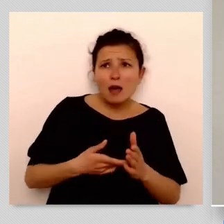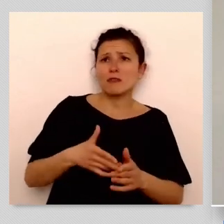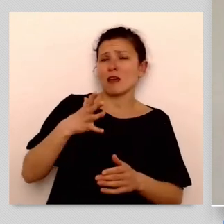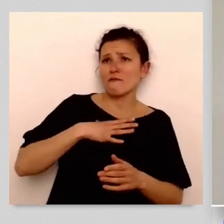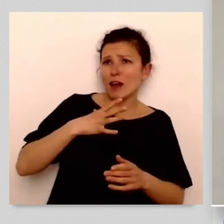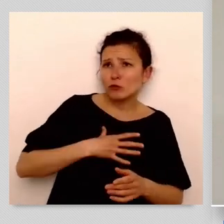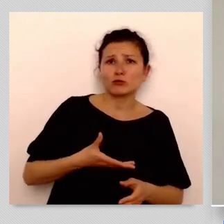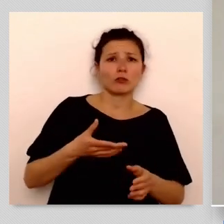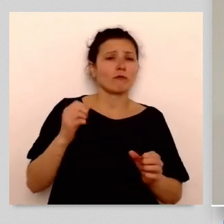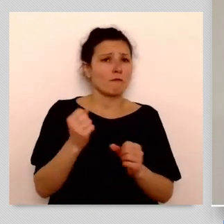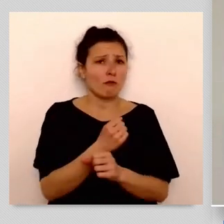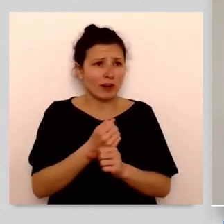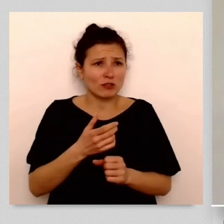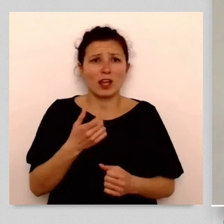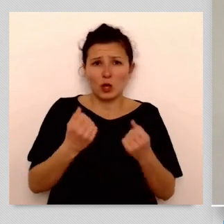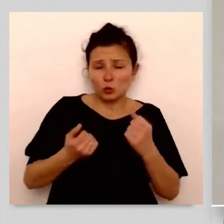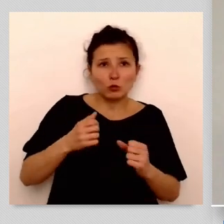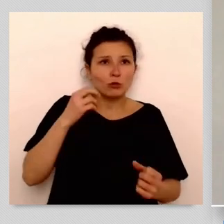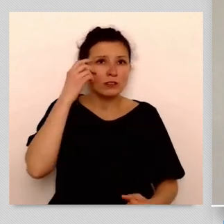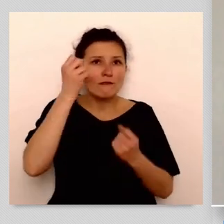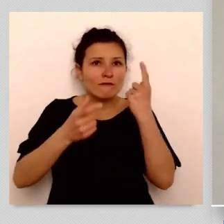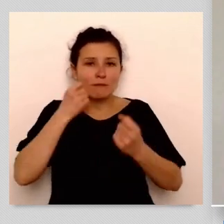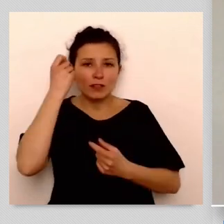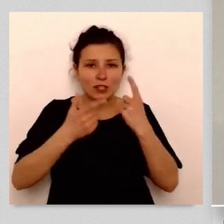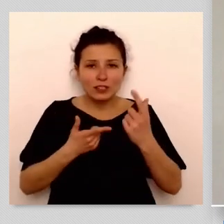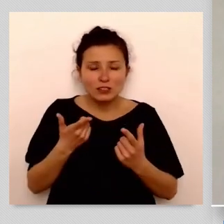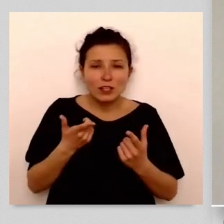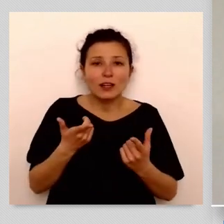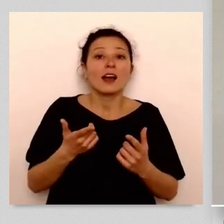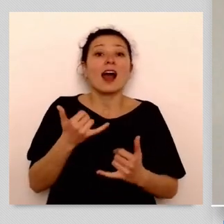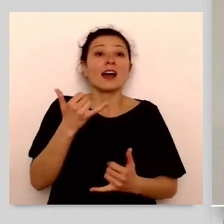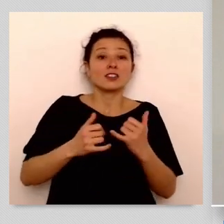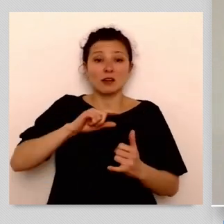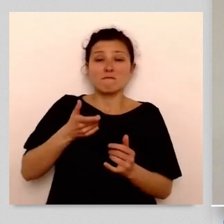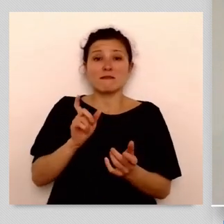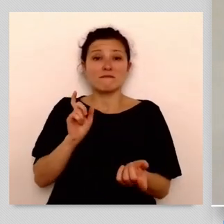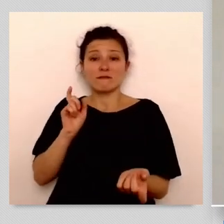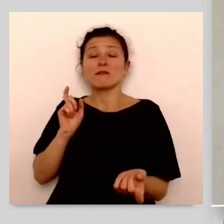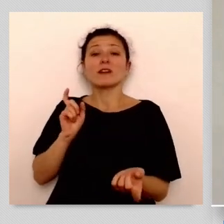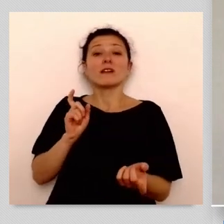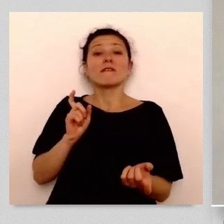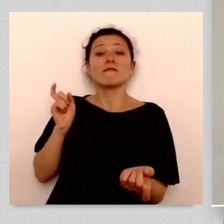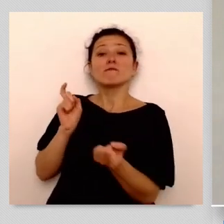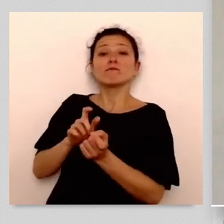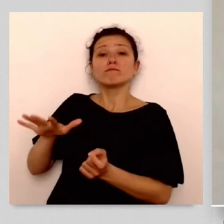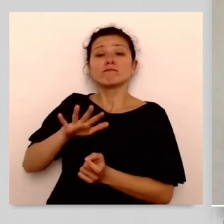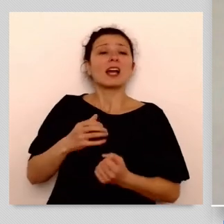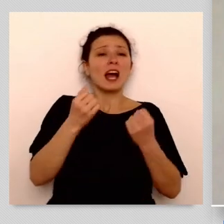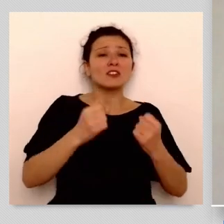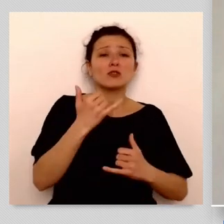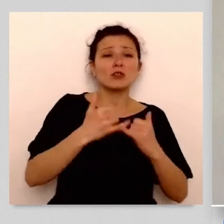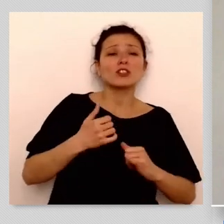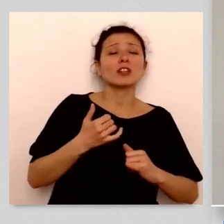tym wielkim projekcie cywilizacyjnym, jak się jest w opozycji. Znacznie trudniej, jak się jest partią